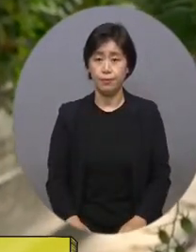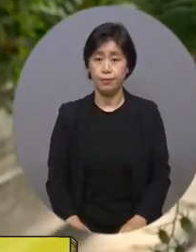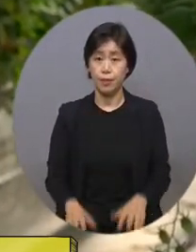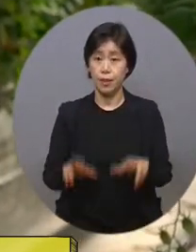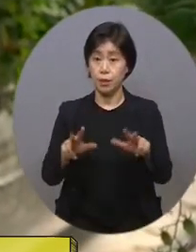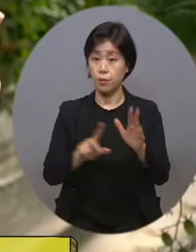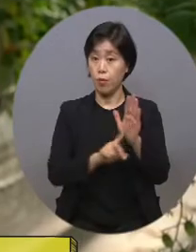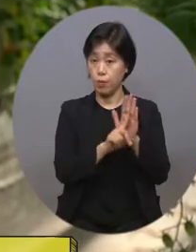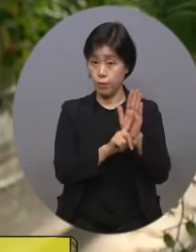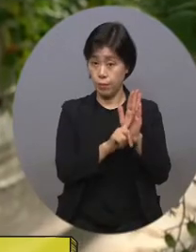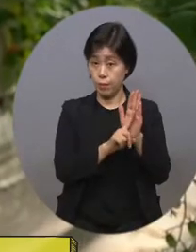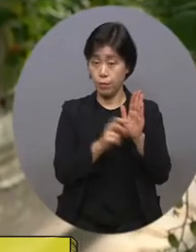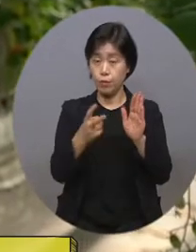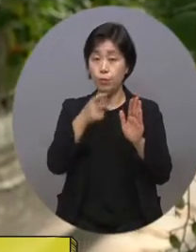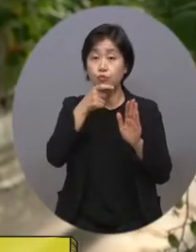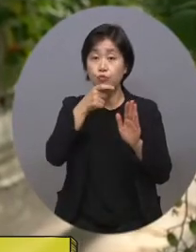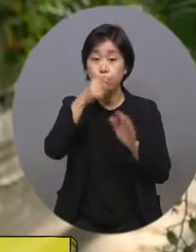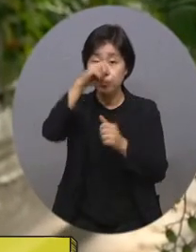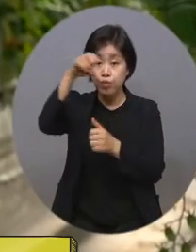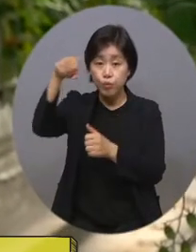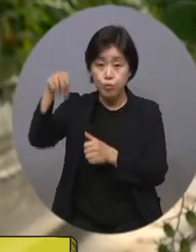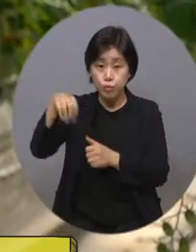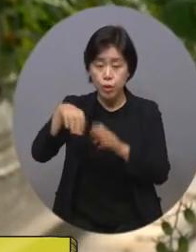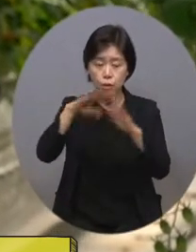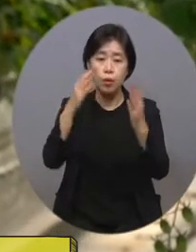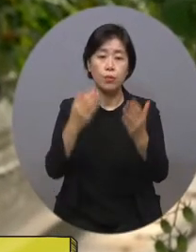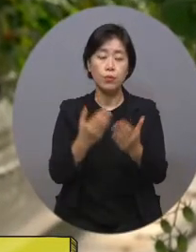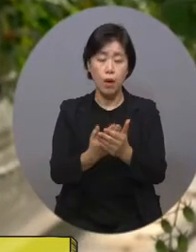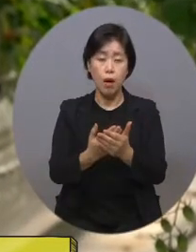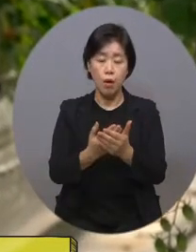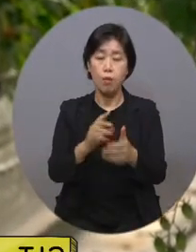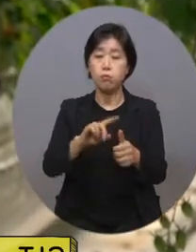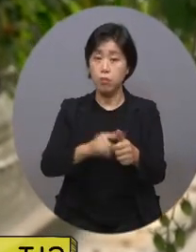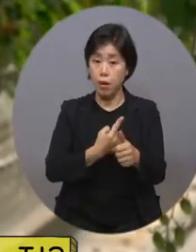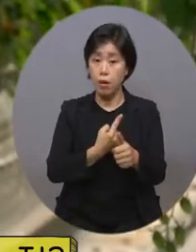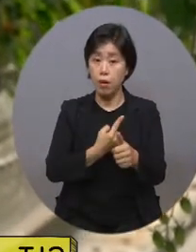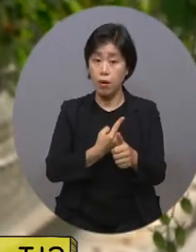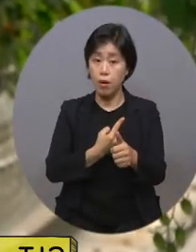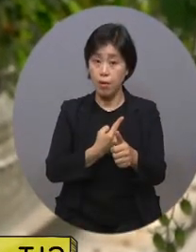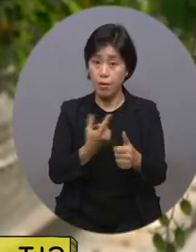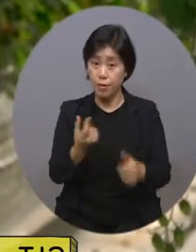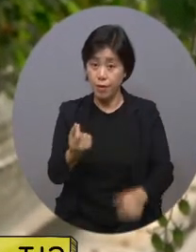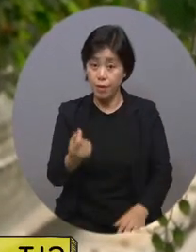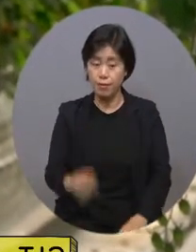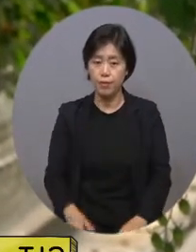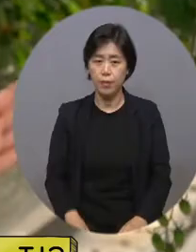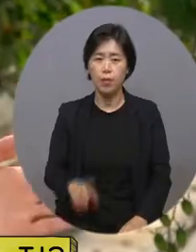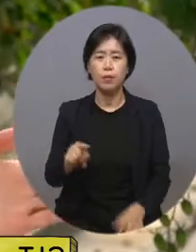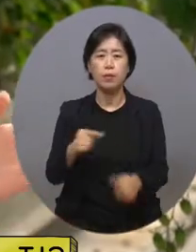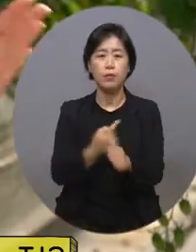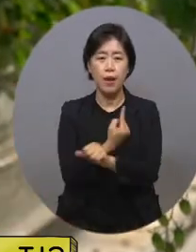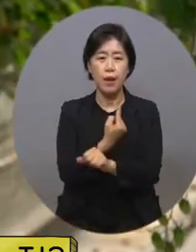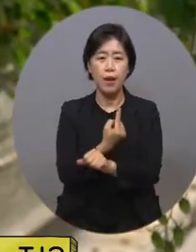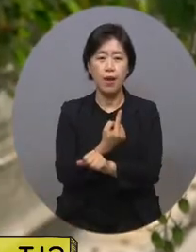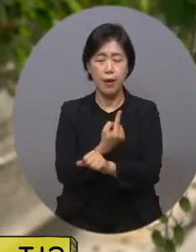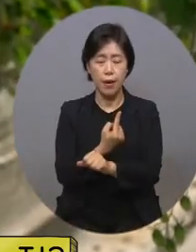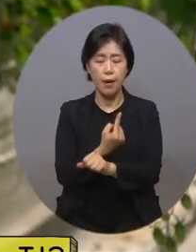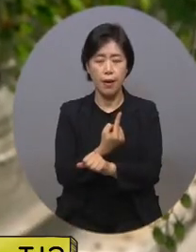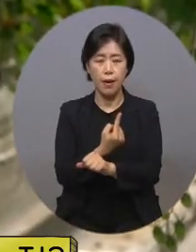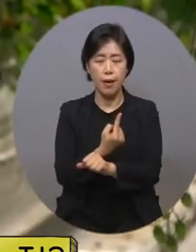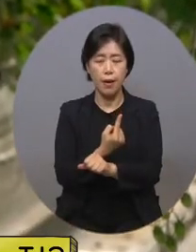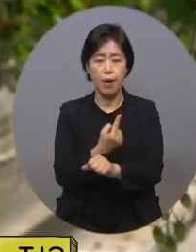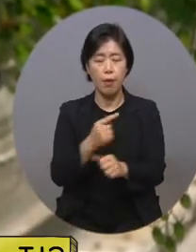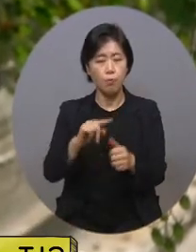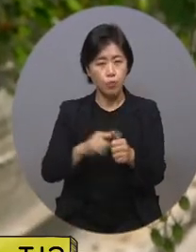온도 그리고 예. 물 조절이 예. 지금 다 스마트하게 이루어진다고 알고 있는데 예. 온도랑 물 말고도 또 어떤 게 스마트로